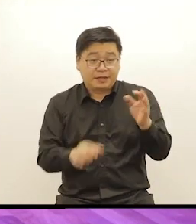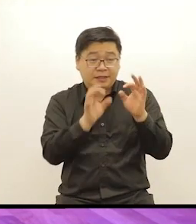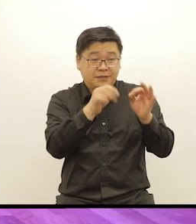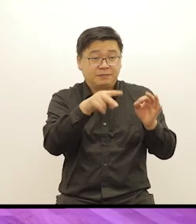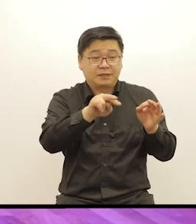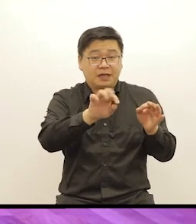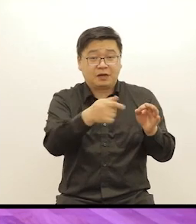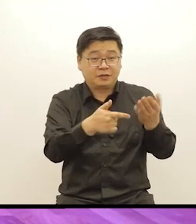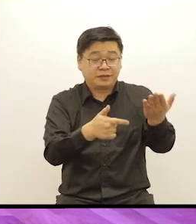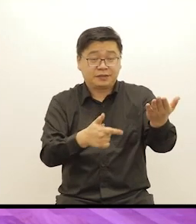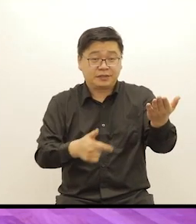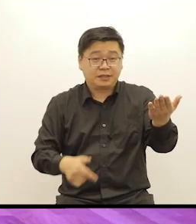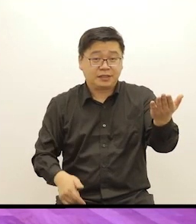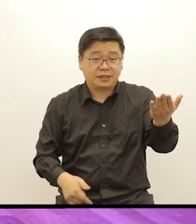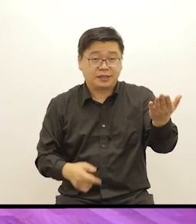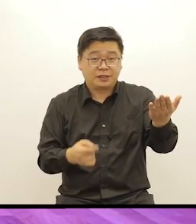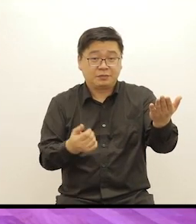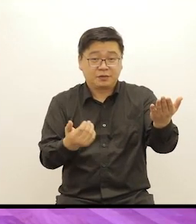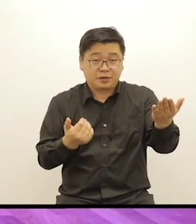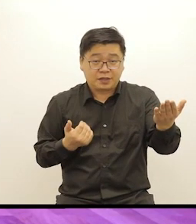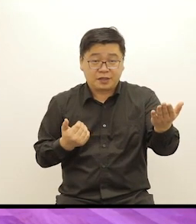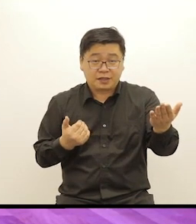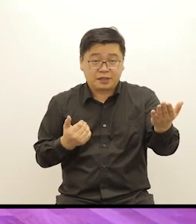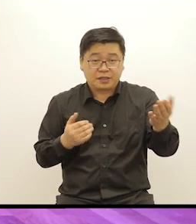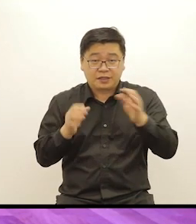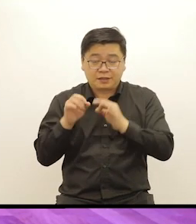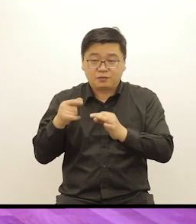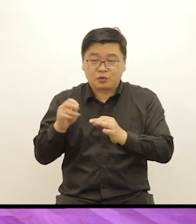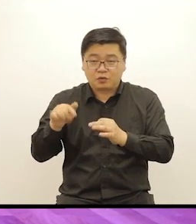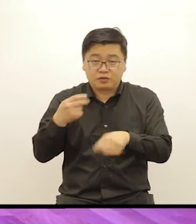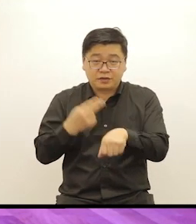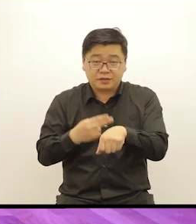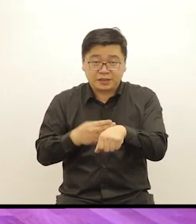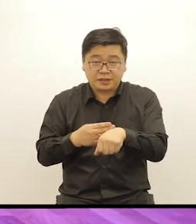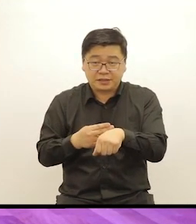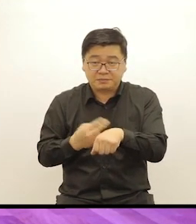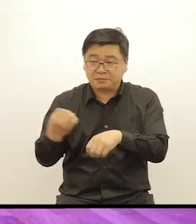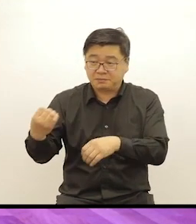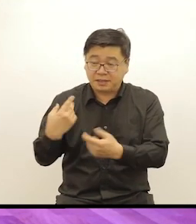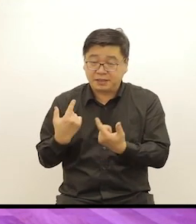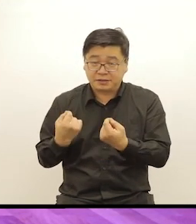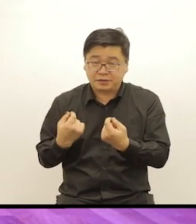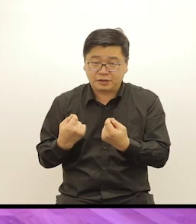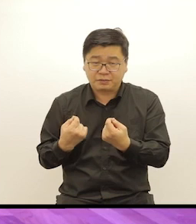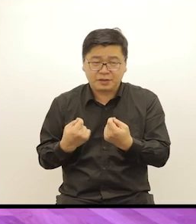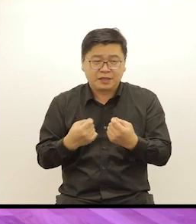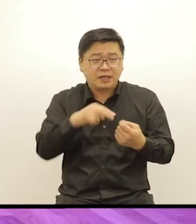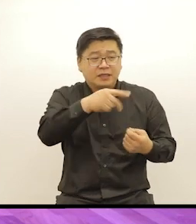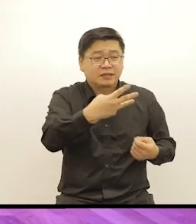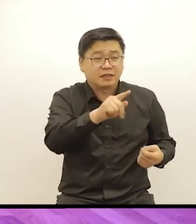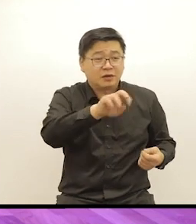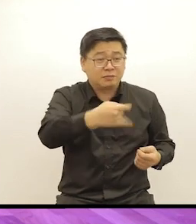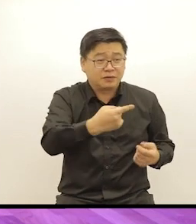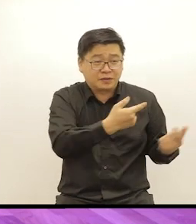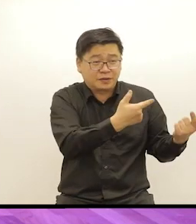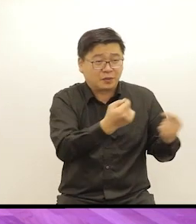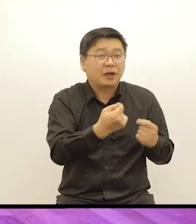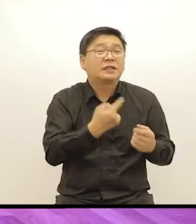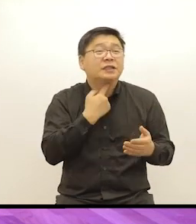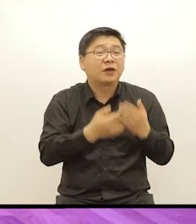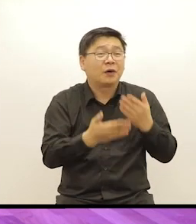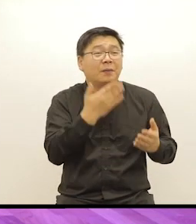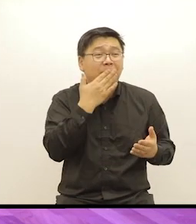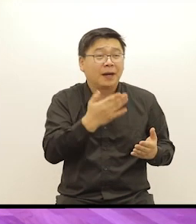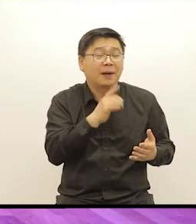그 방금 전에 김종훈 선생님 이야기처럼 누구에게나 슬럼프는 있다.